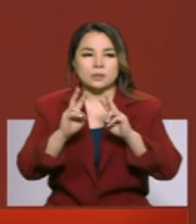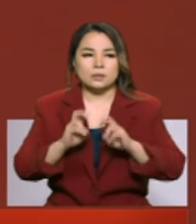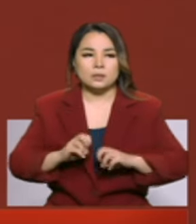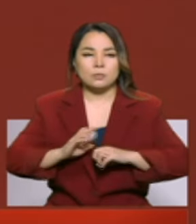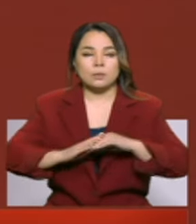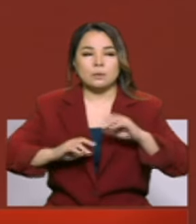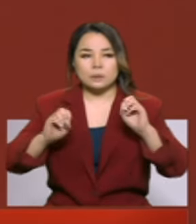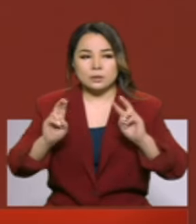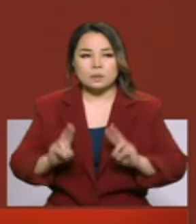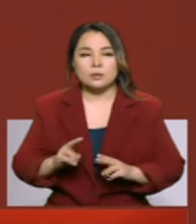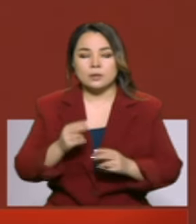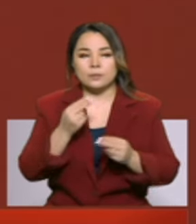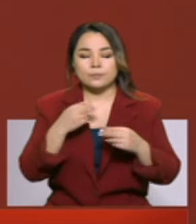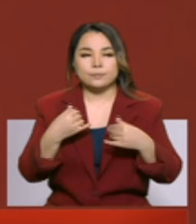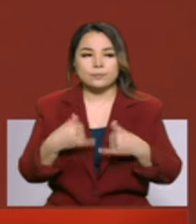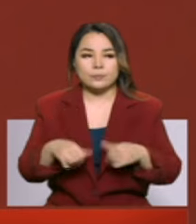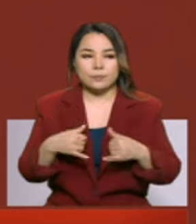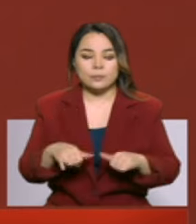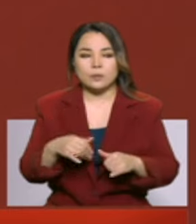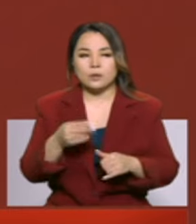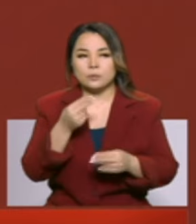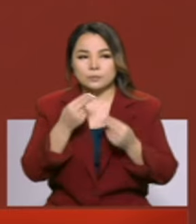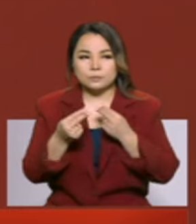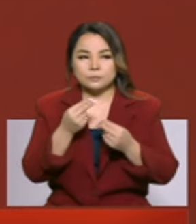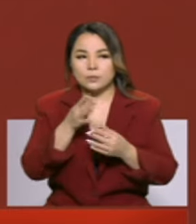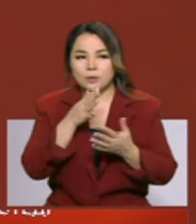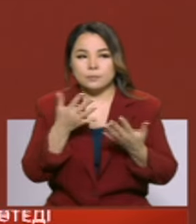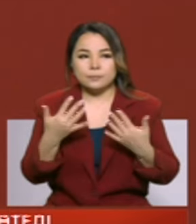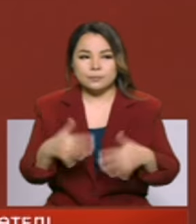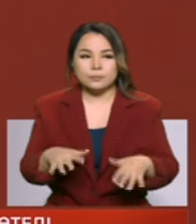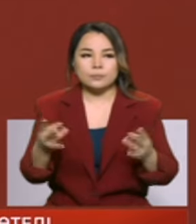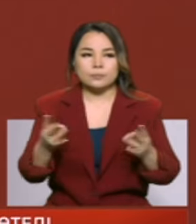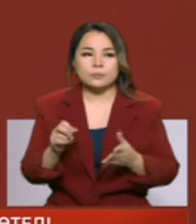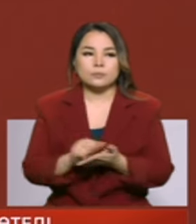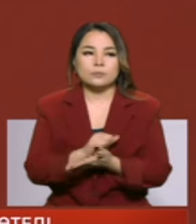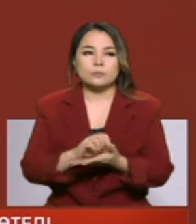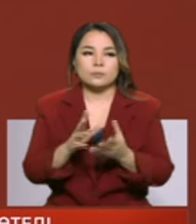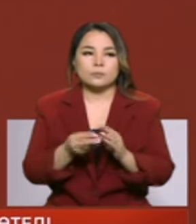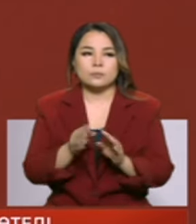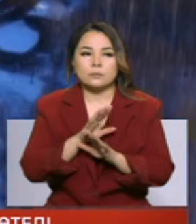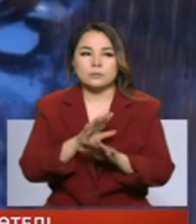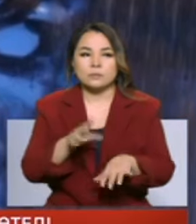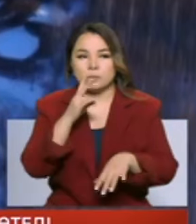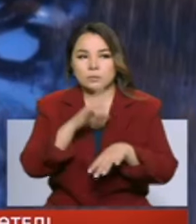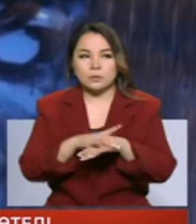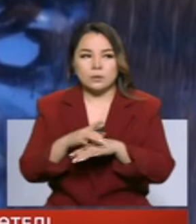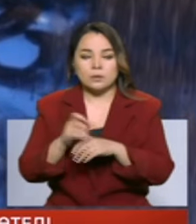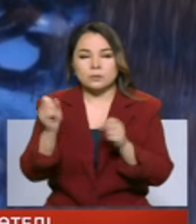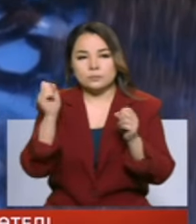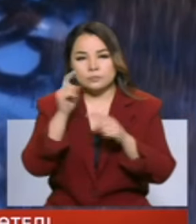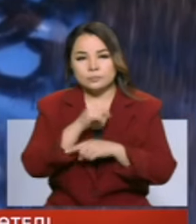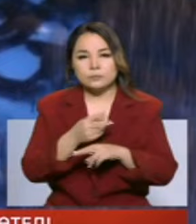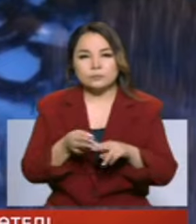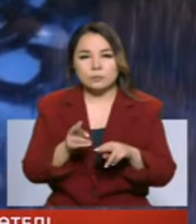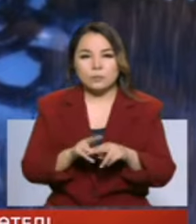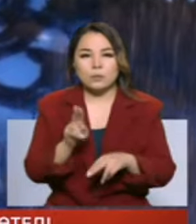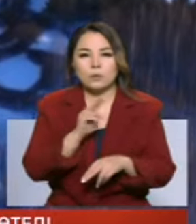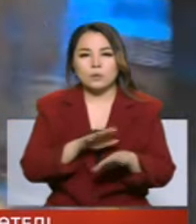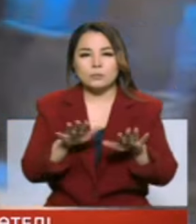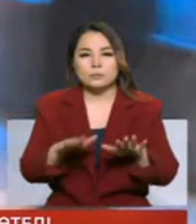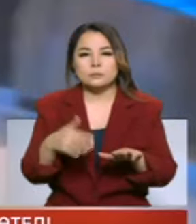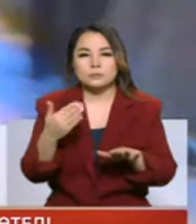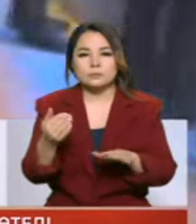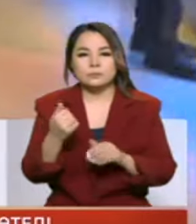мамандар асханадағы кей тағамдардың жарамдылық мерзімі өтіп қажетті құжаттары болмағанын анықтады. Оған қоса сонда жұмыс